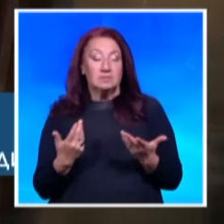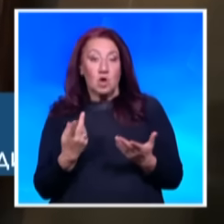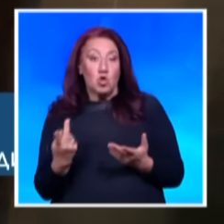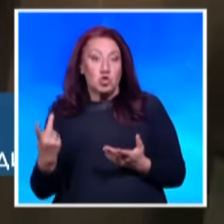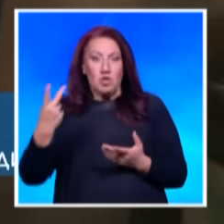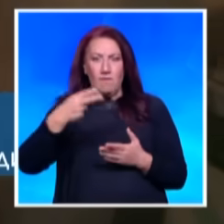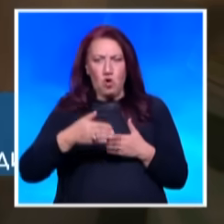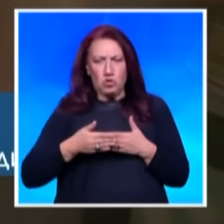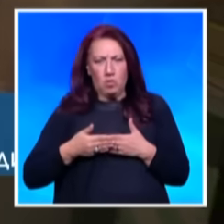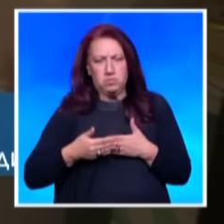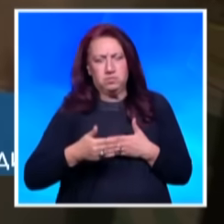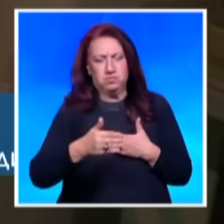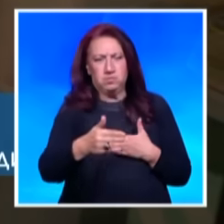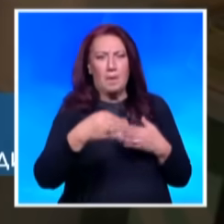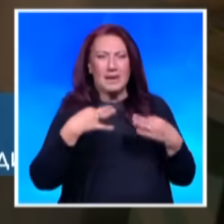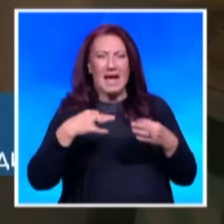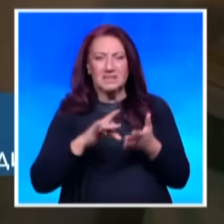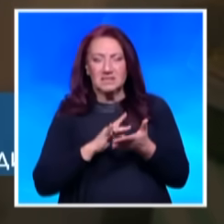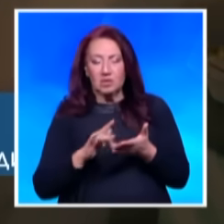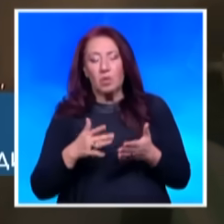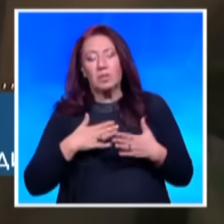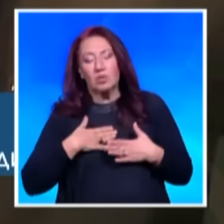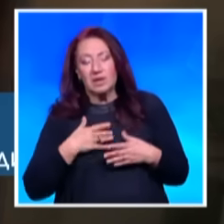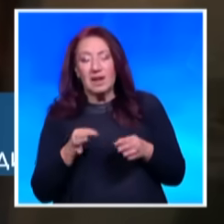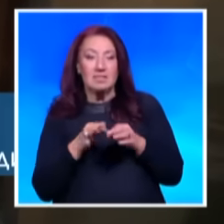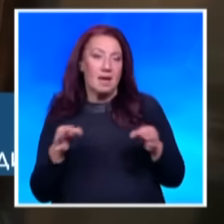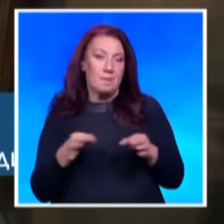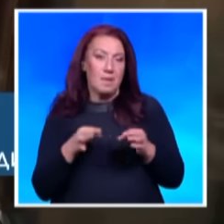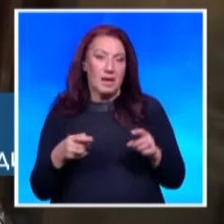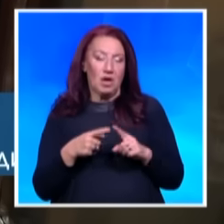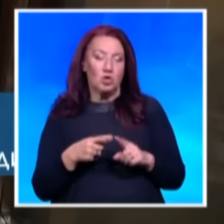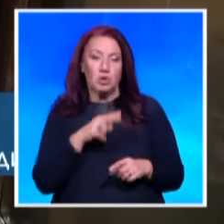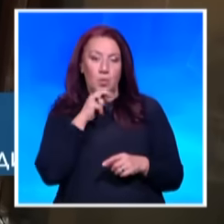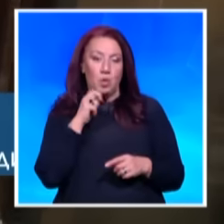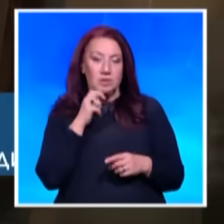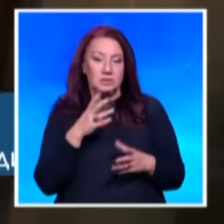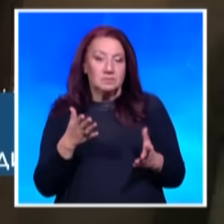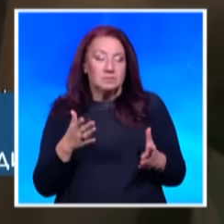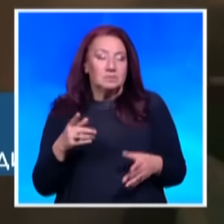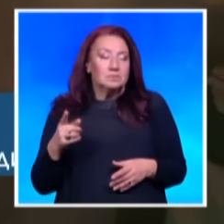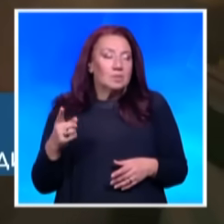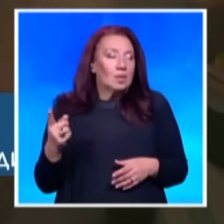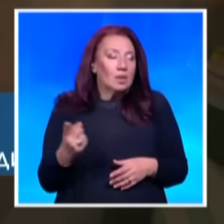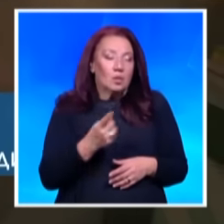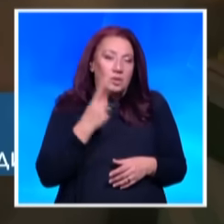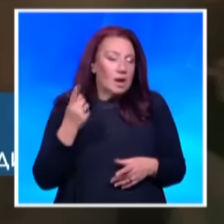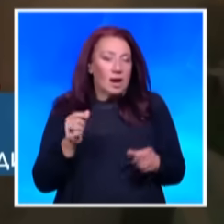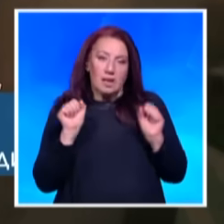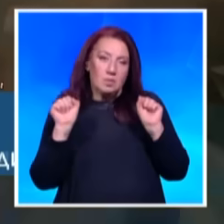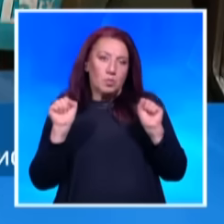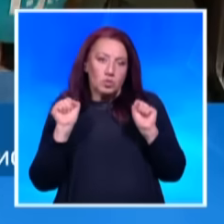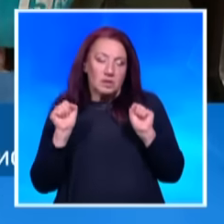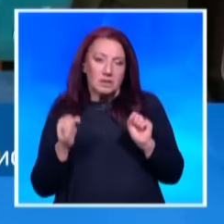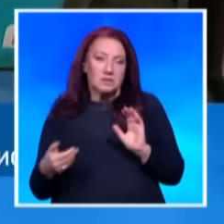двойна благодарение на предприетите мерки от страна на МВР. А иначе безпрецедентен протест и недоволство срещу Българския футболен